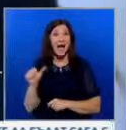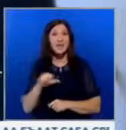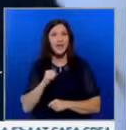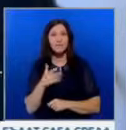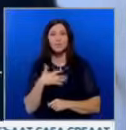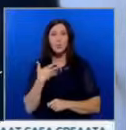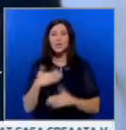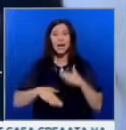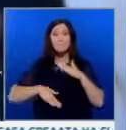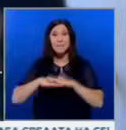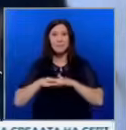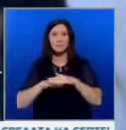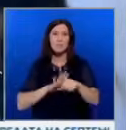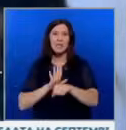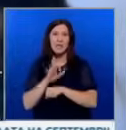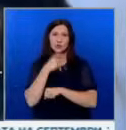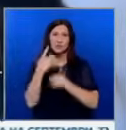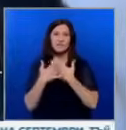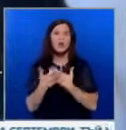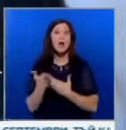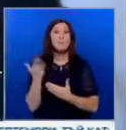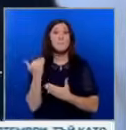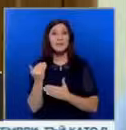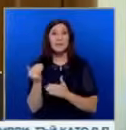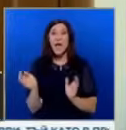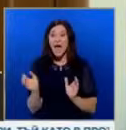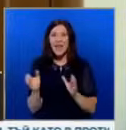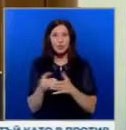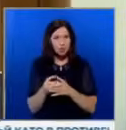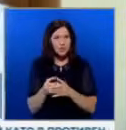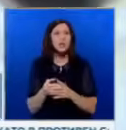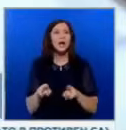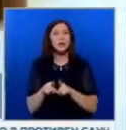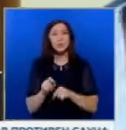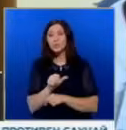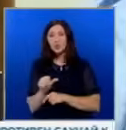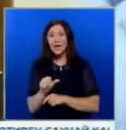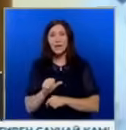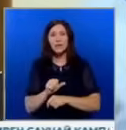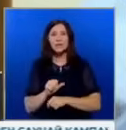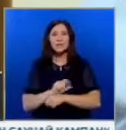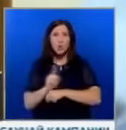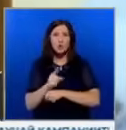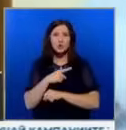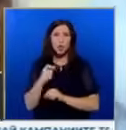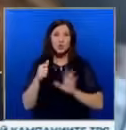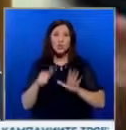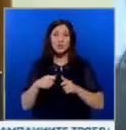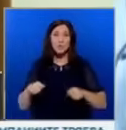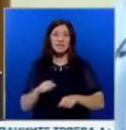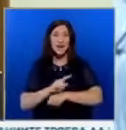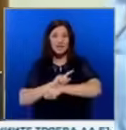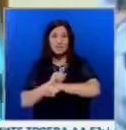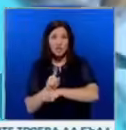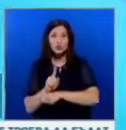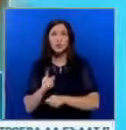поискаха максимум от 15 години затвор преди редукцията, като изтъкнаха скоростта от 106 км в час, която превишава